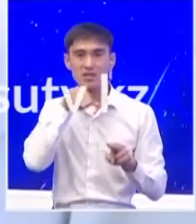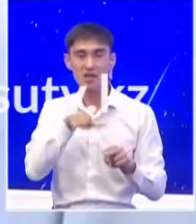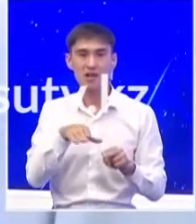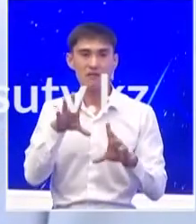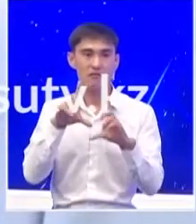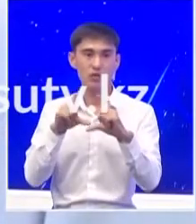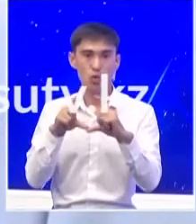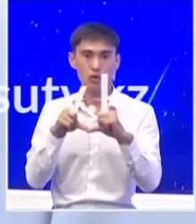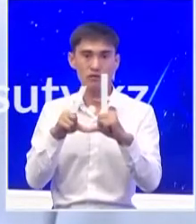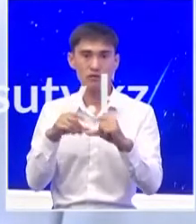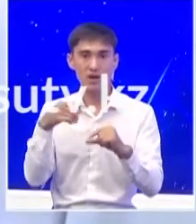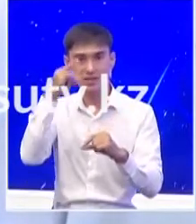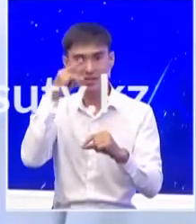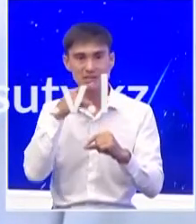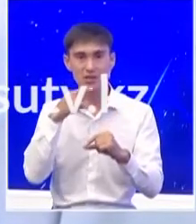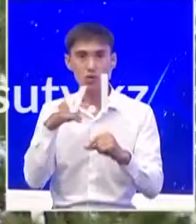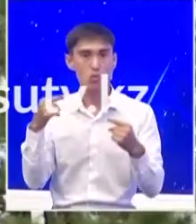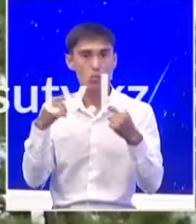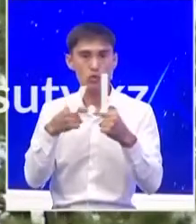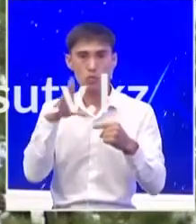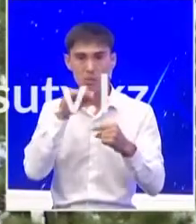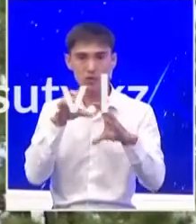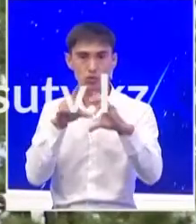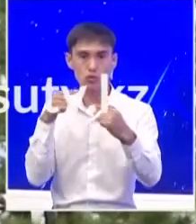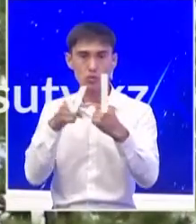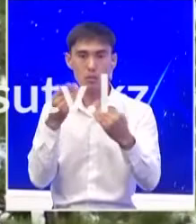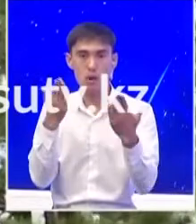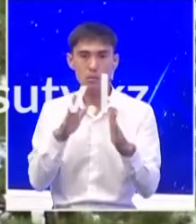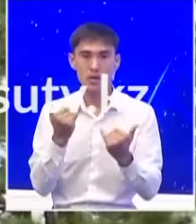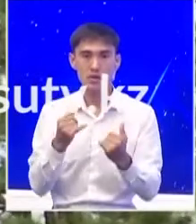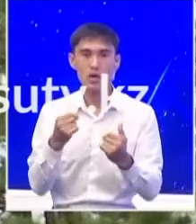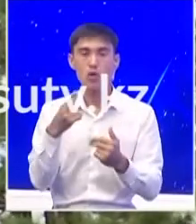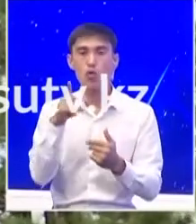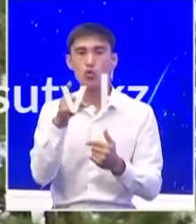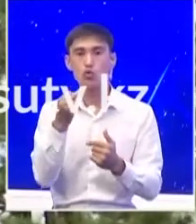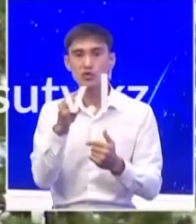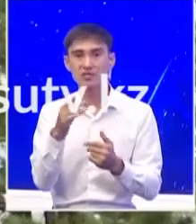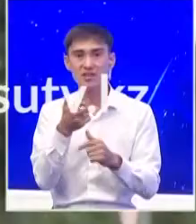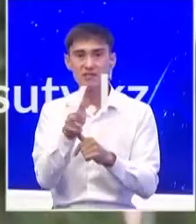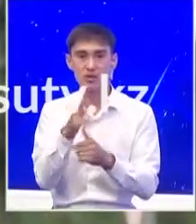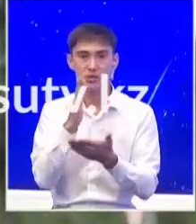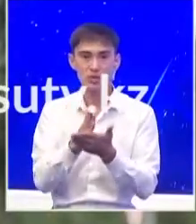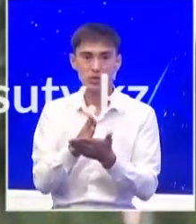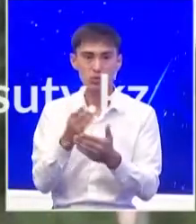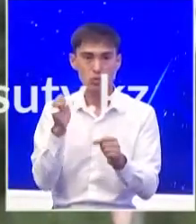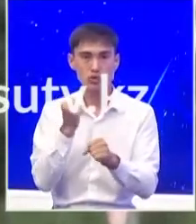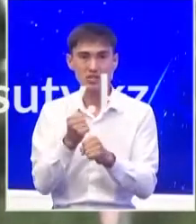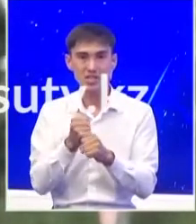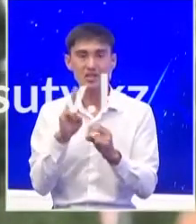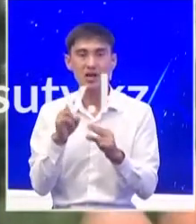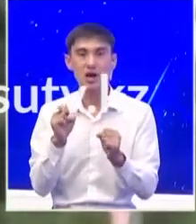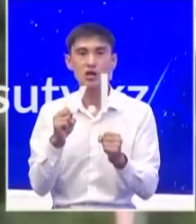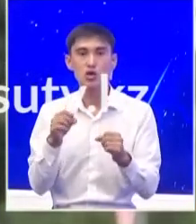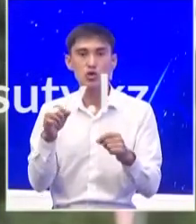умеет поймать тот самый момент. Вместе с тем, у него есть и художественное видение, и он может сделать так, чтобы спорт выглядел